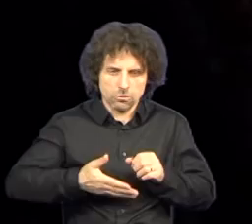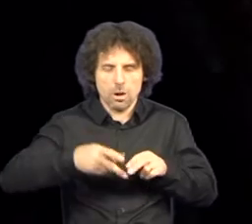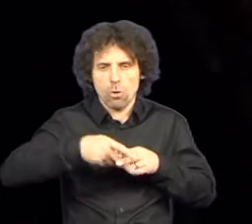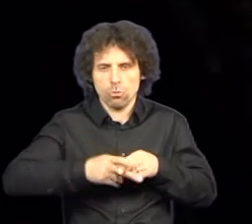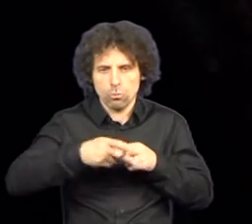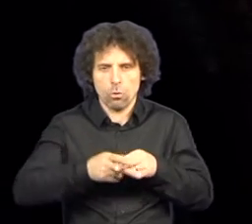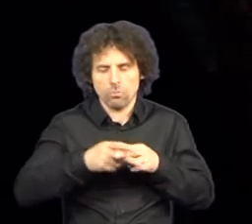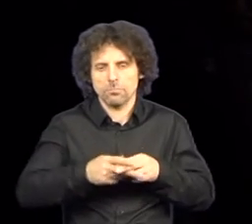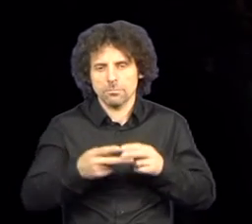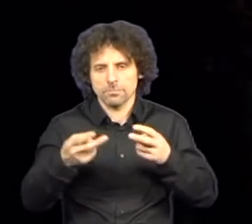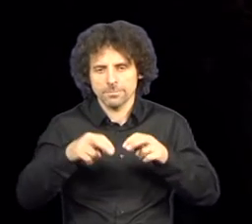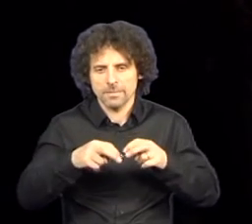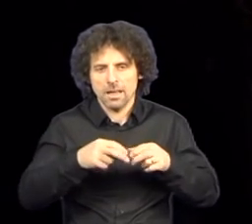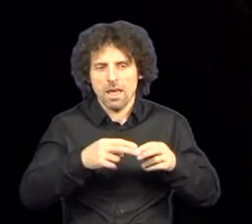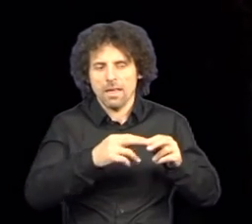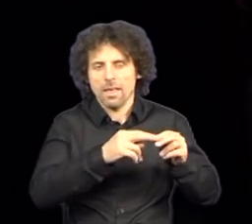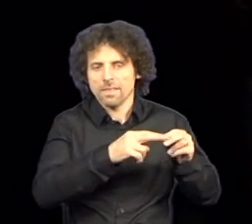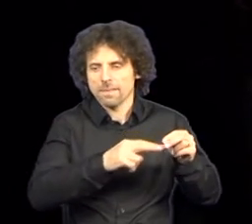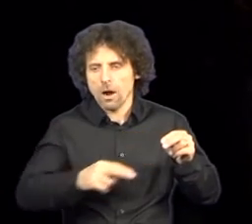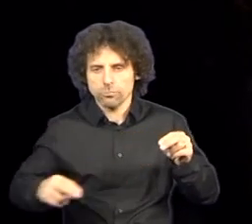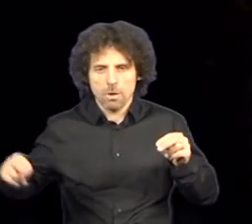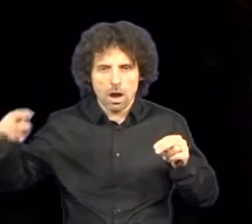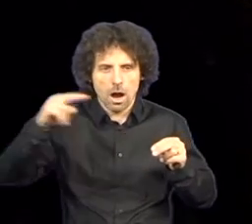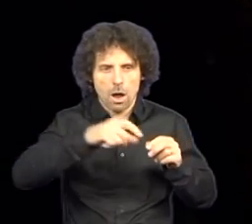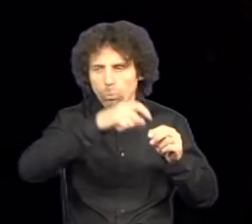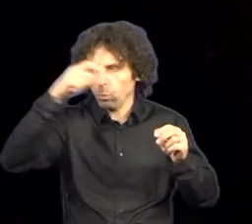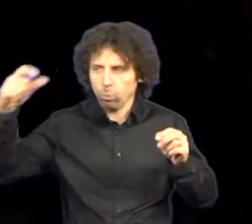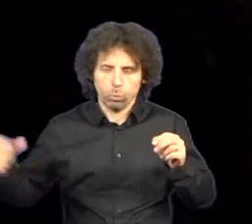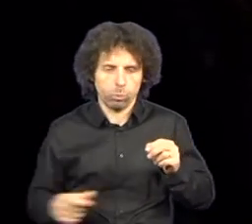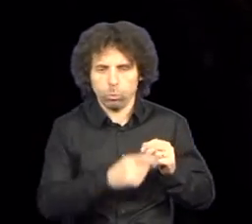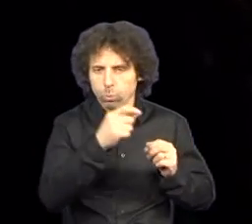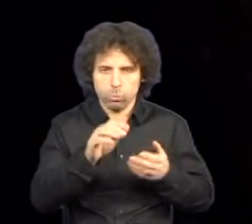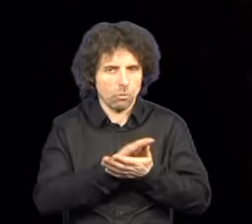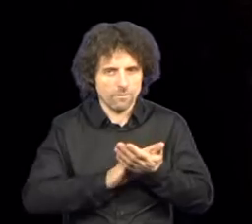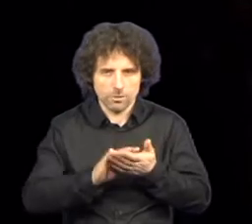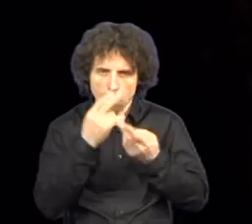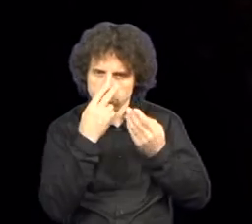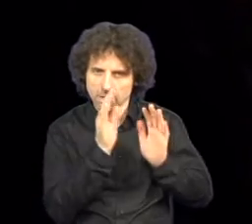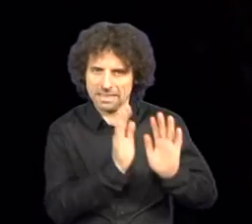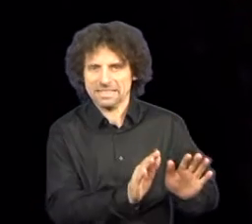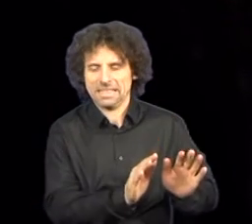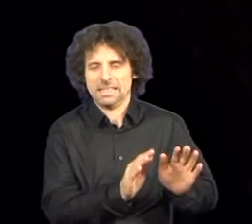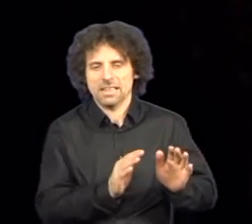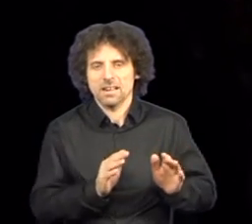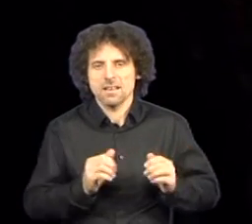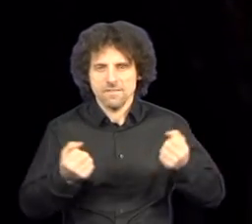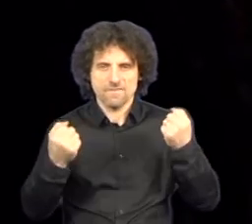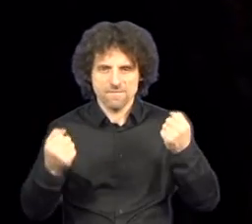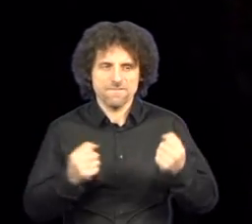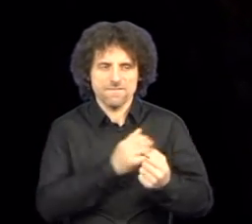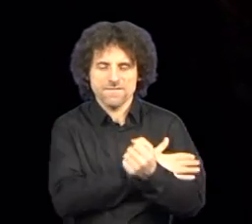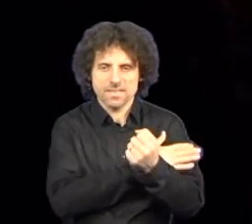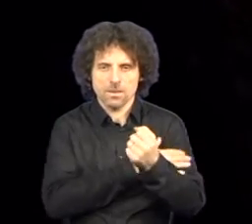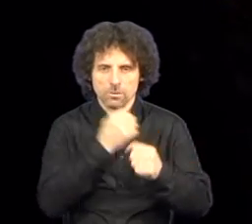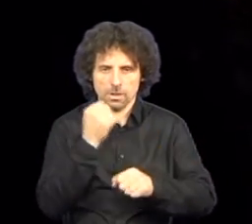rurociągu, zakładanie taśmy na przenośnik taśmowy. Będą to krótkie prace, niemniej absorbujące fizyczne, żeby poczuć